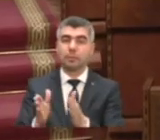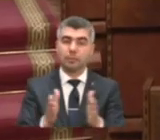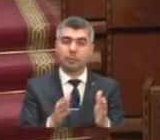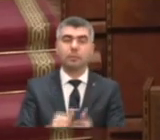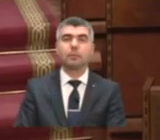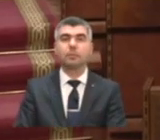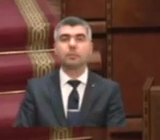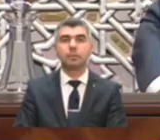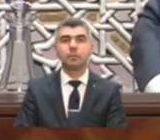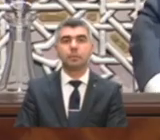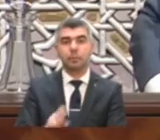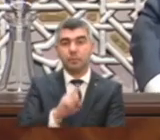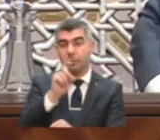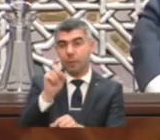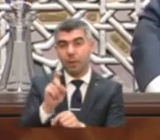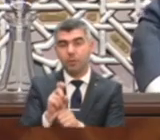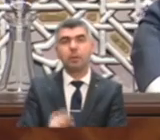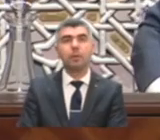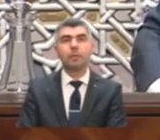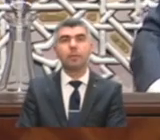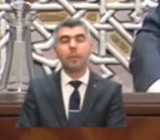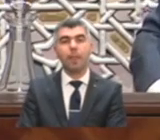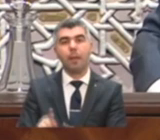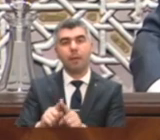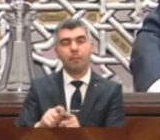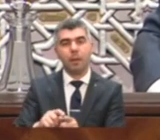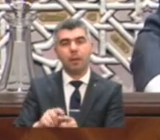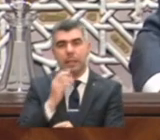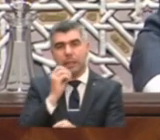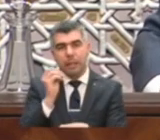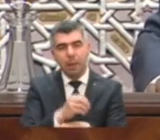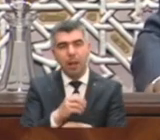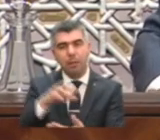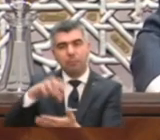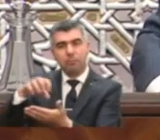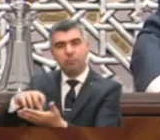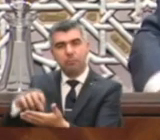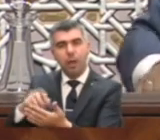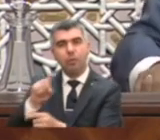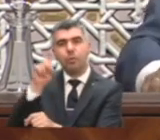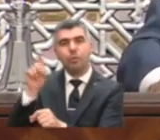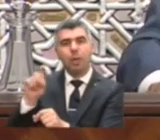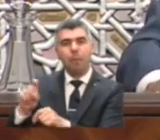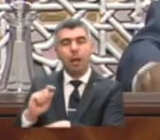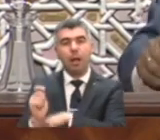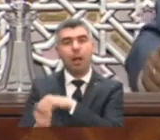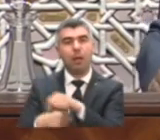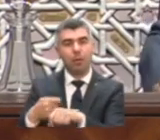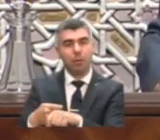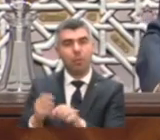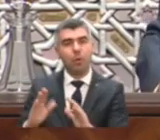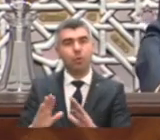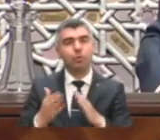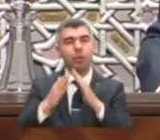نمر إلى السؤال الموالي عن تأهيل المطارح العشوائية بمختلف الجماعات الترابية بالعالم القروي